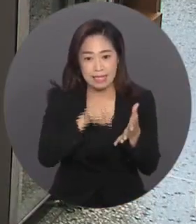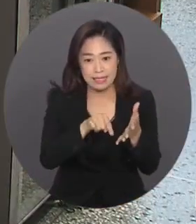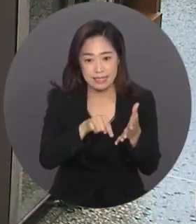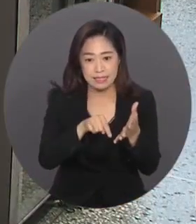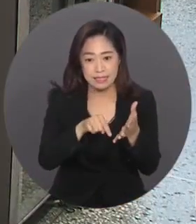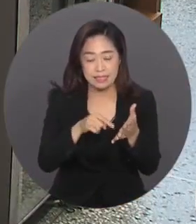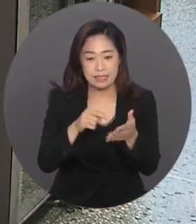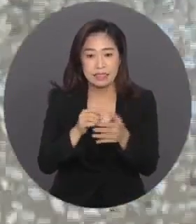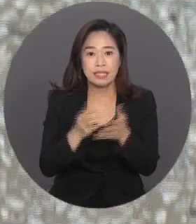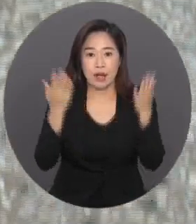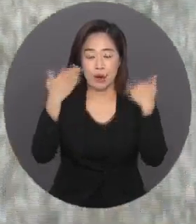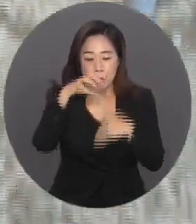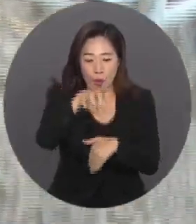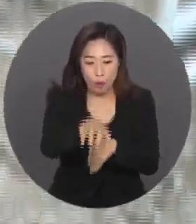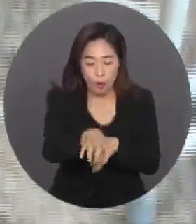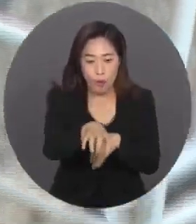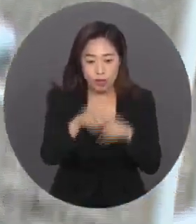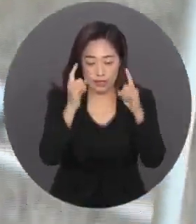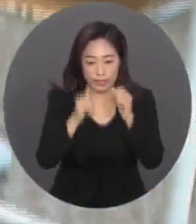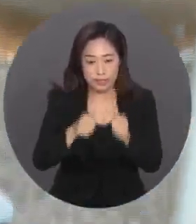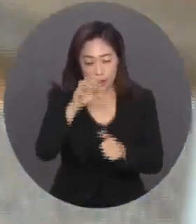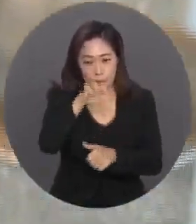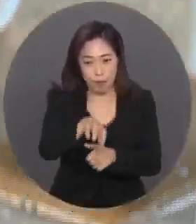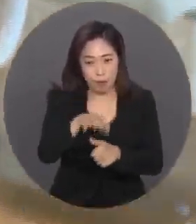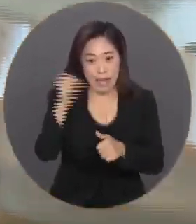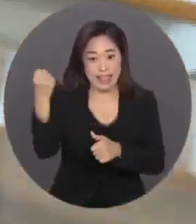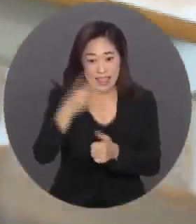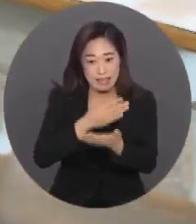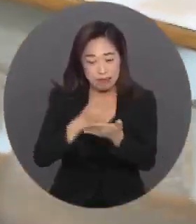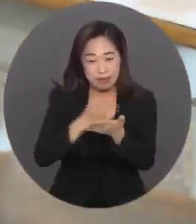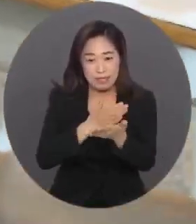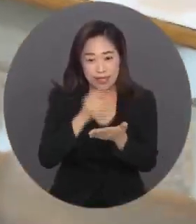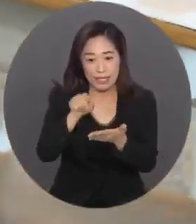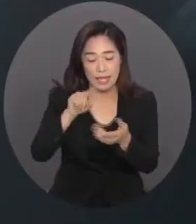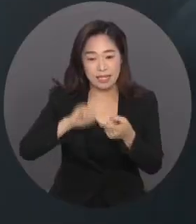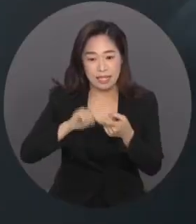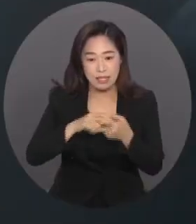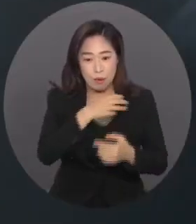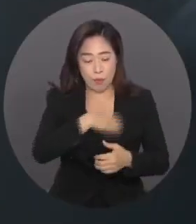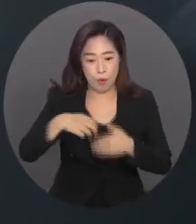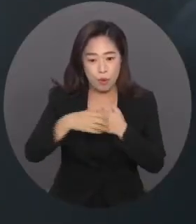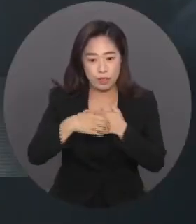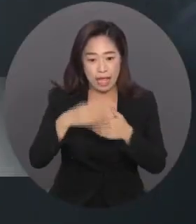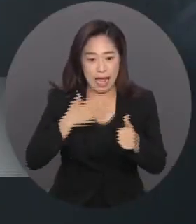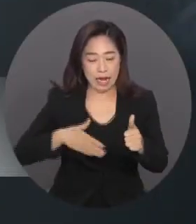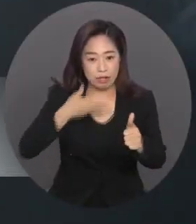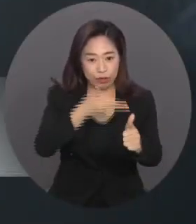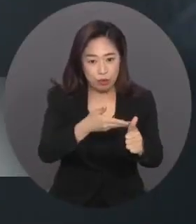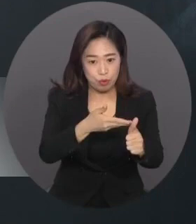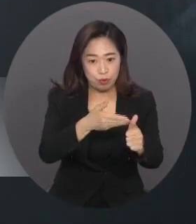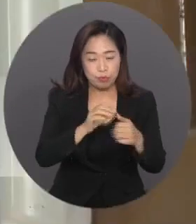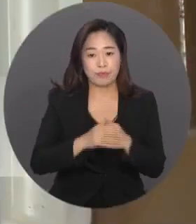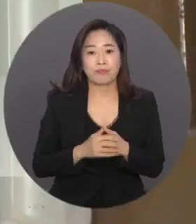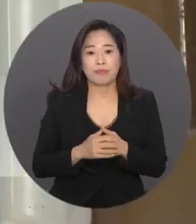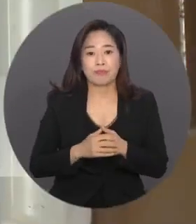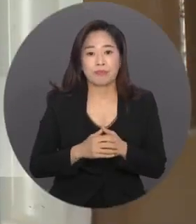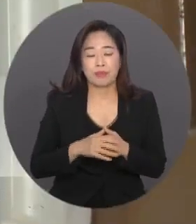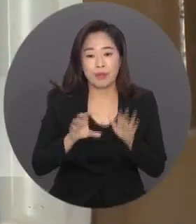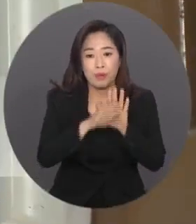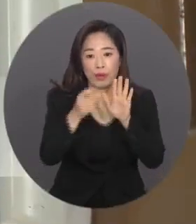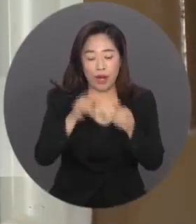재배치 등을 위해 교육청이나 보건소 등의 확진 사실을 알려야 합니다 코로나에 걸려 격리된 학생들을 위한